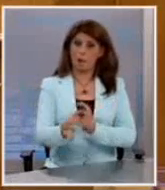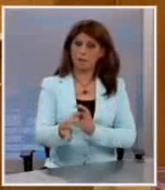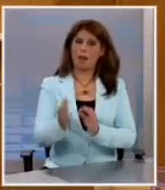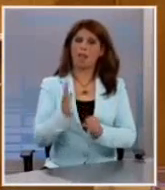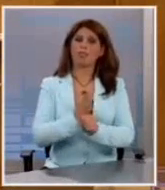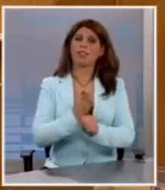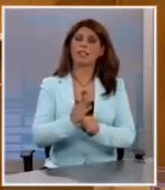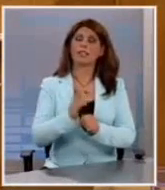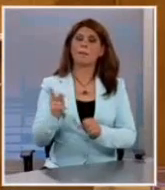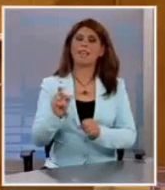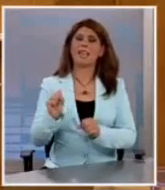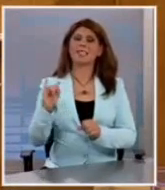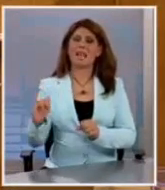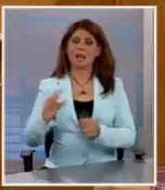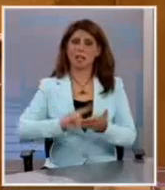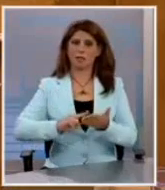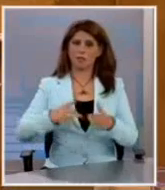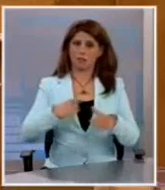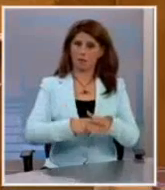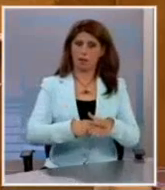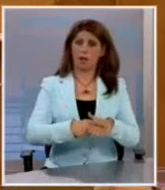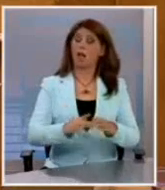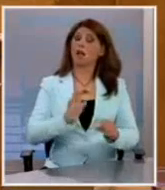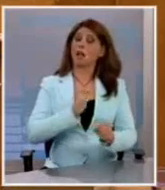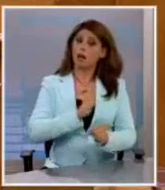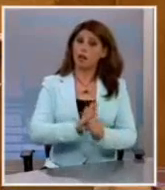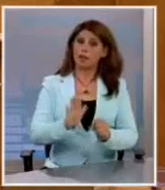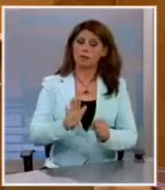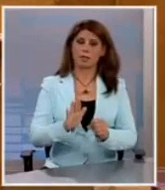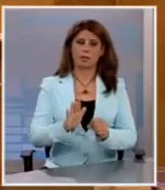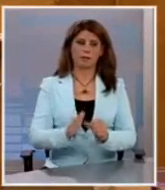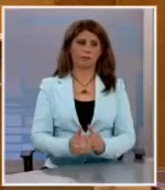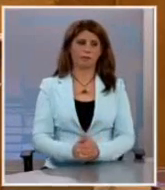διαλύσατε με το PSA τα ασφαλιστικά ταμεία, ενώ